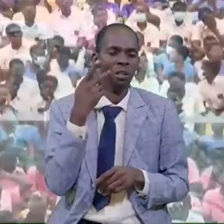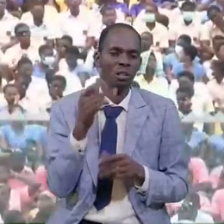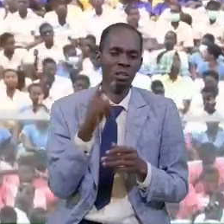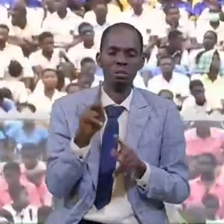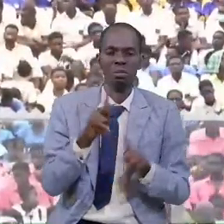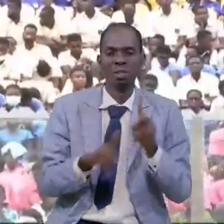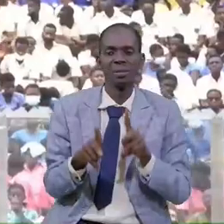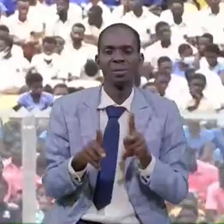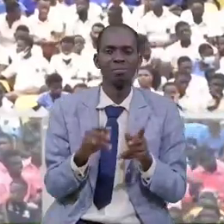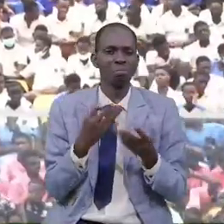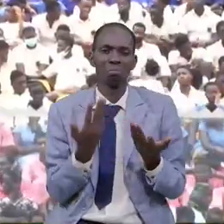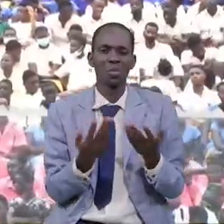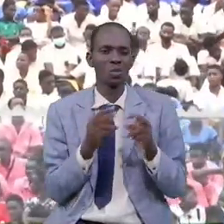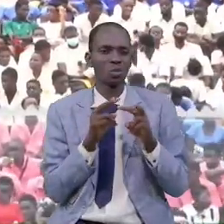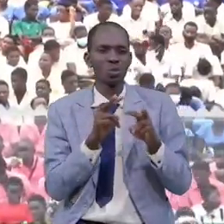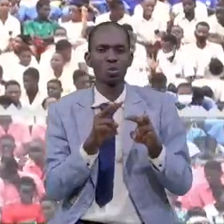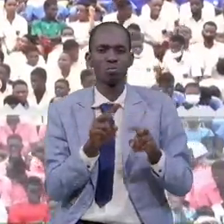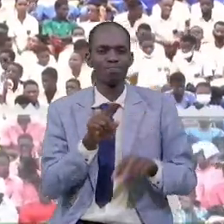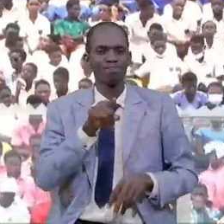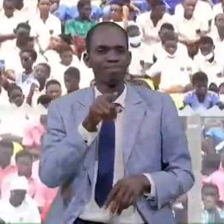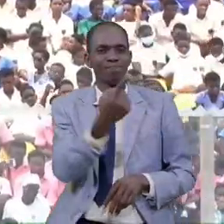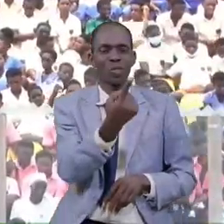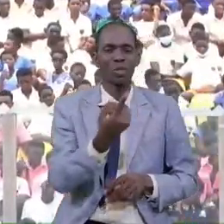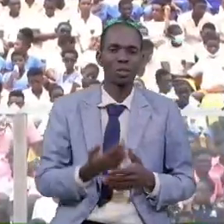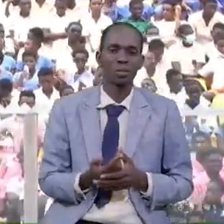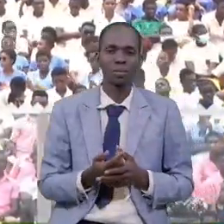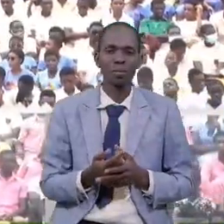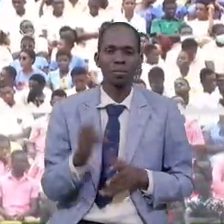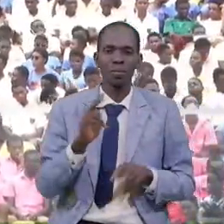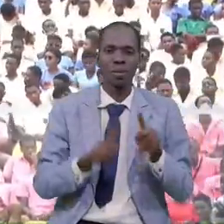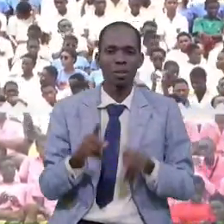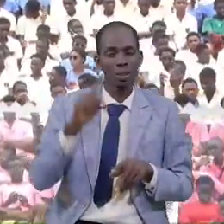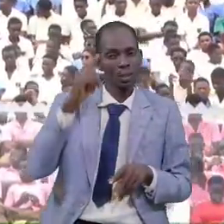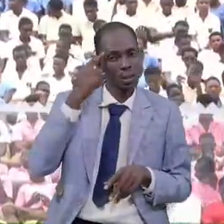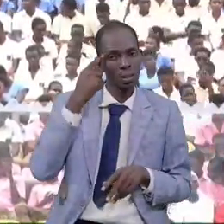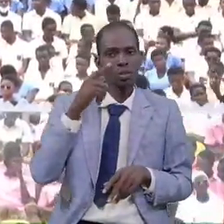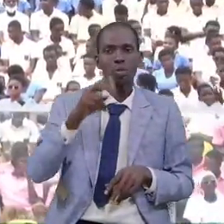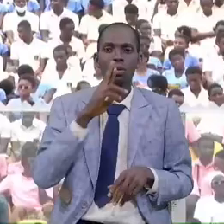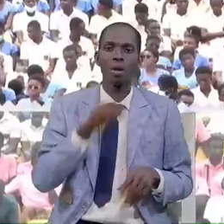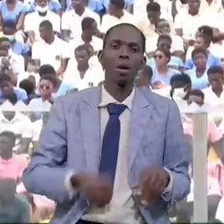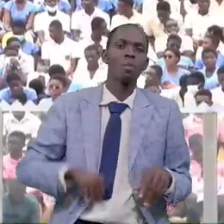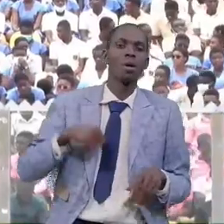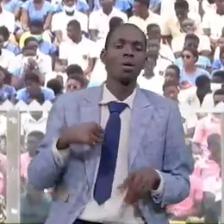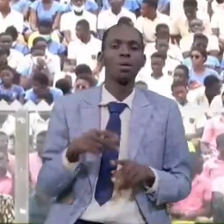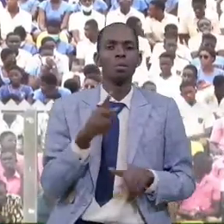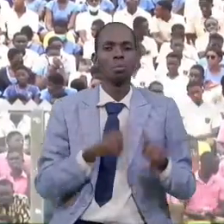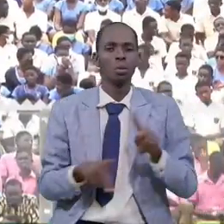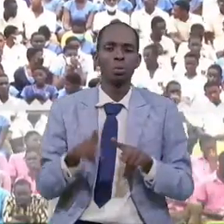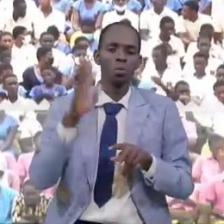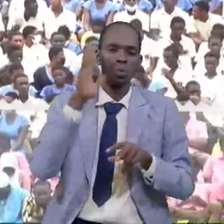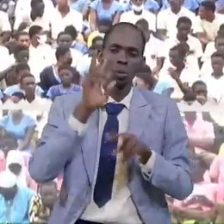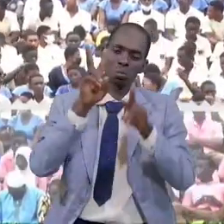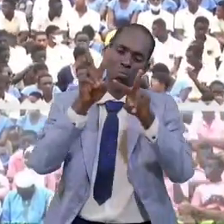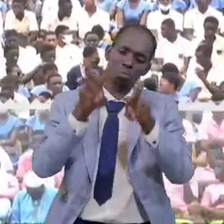ils pensent rien parce que tu es insulé, ils pensent que tu es orgueilleux. You look down on everybody, que